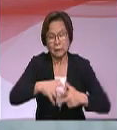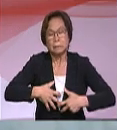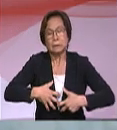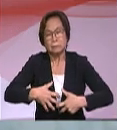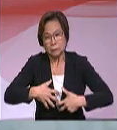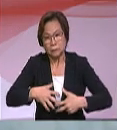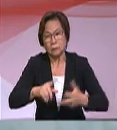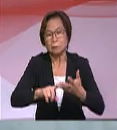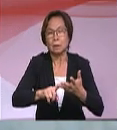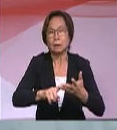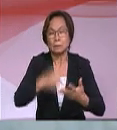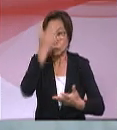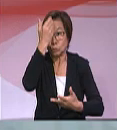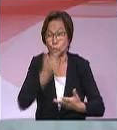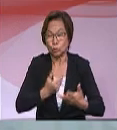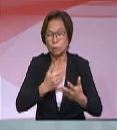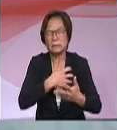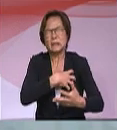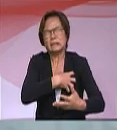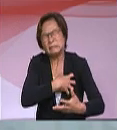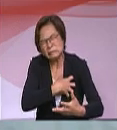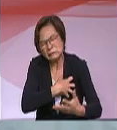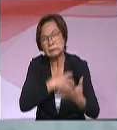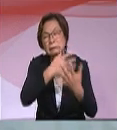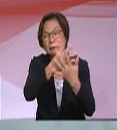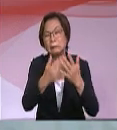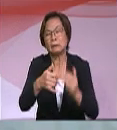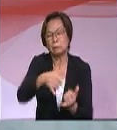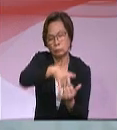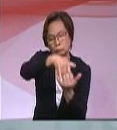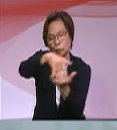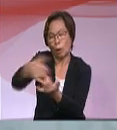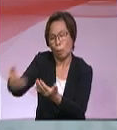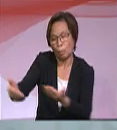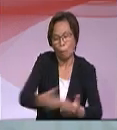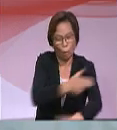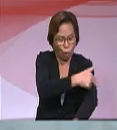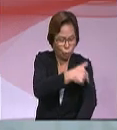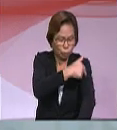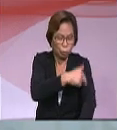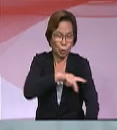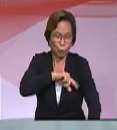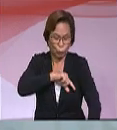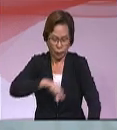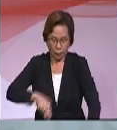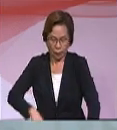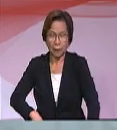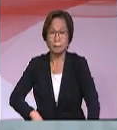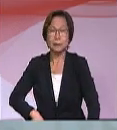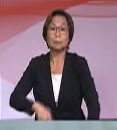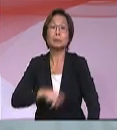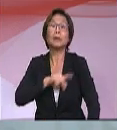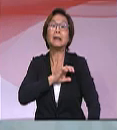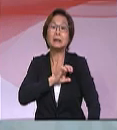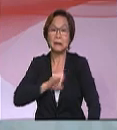dislipidemia, strok dan penyakit jantung. Beliau, jenazah beliau dibawa ke Hospital Queen Elizabeth, Kota